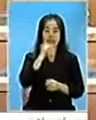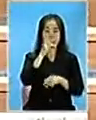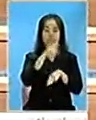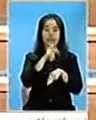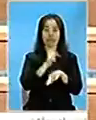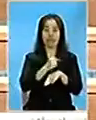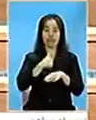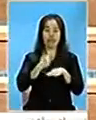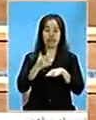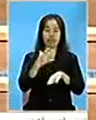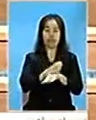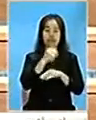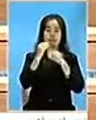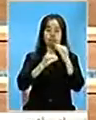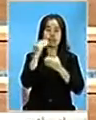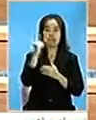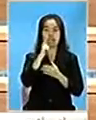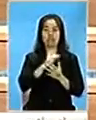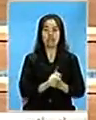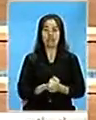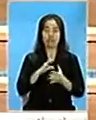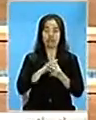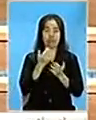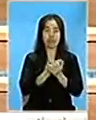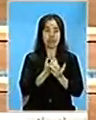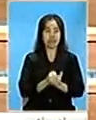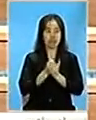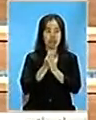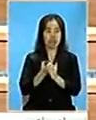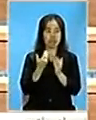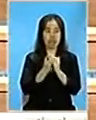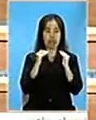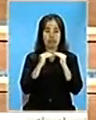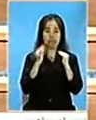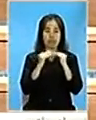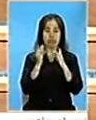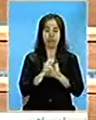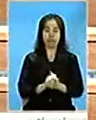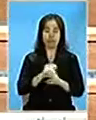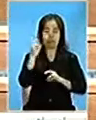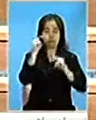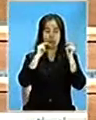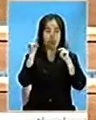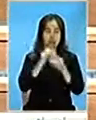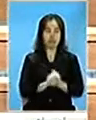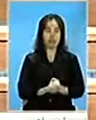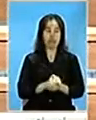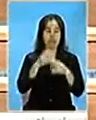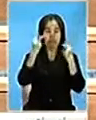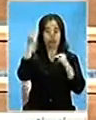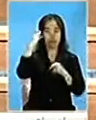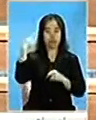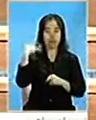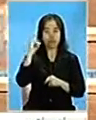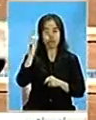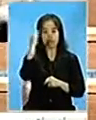การเมืองจะพัฒนาไปได้อย่างไรเงินเยียวยาน้ำท่วมยังจ่ายไม่เท่ากันนครสวรรค์ท่านนายกยิ่งลักษณ์คนสวยไป